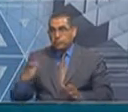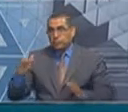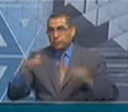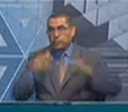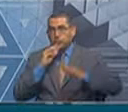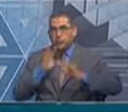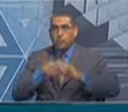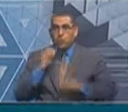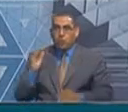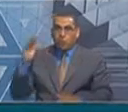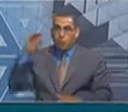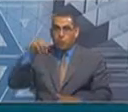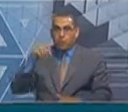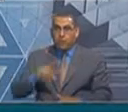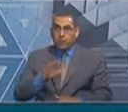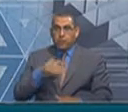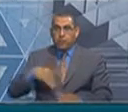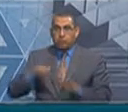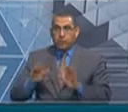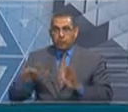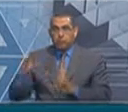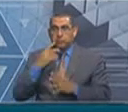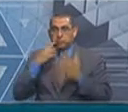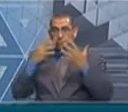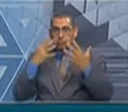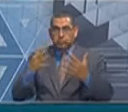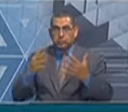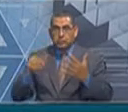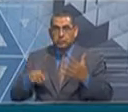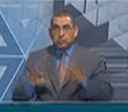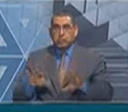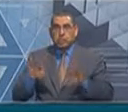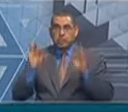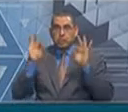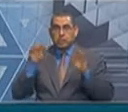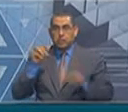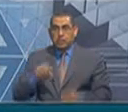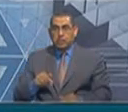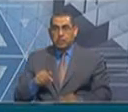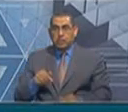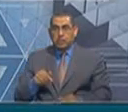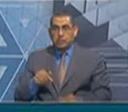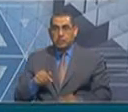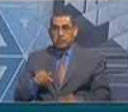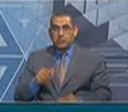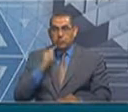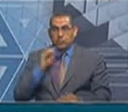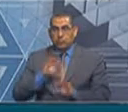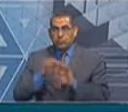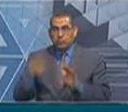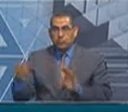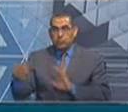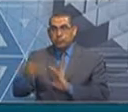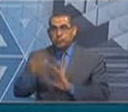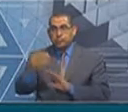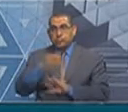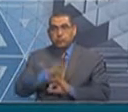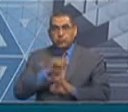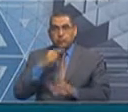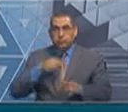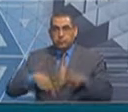الرئيسية والكباري. تلك المحاور الرئيسية يعني هي التي قد توجد في هذا الاتجاه. تلك المحاور الرئيسية